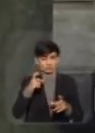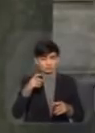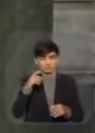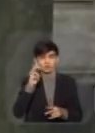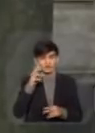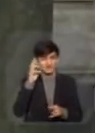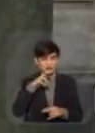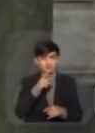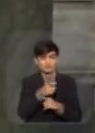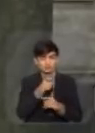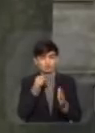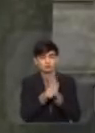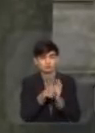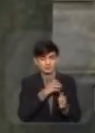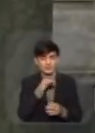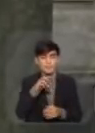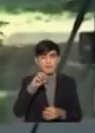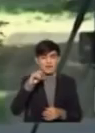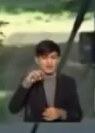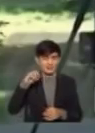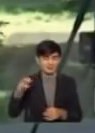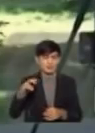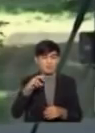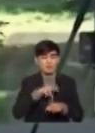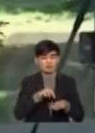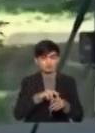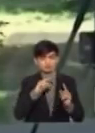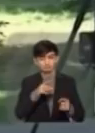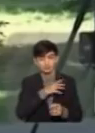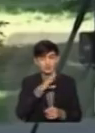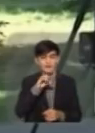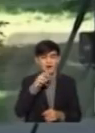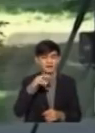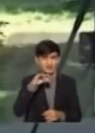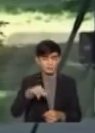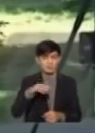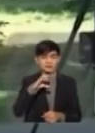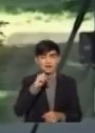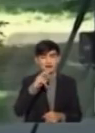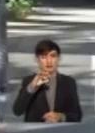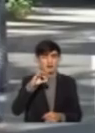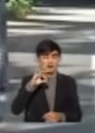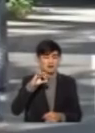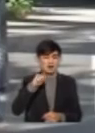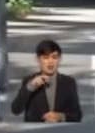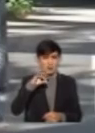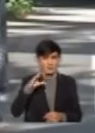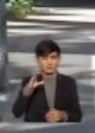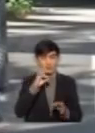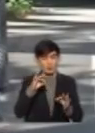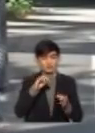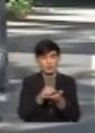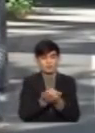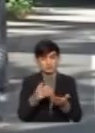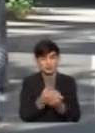Күдіктіні сол сәтте қолға түсірген Берлин полициясы оның қалтасынан Вадим Соколов есімді адамның төлқұжатын тапқан екен. Алайда ондай адам